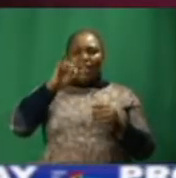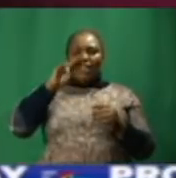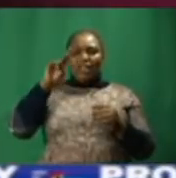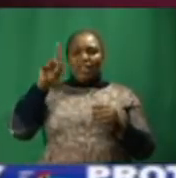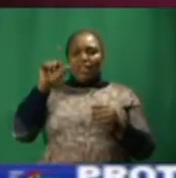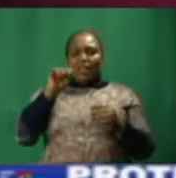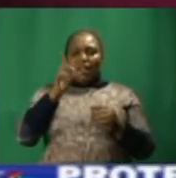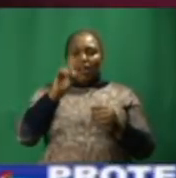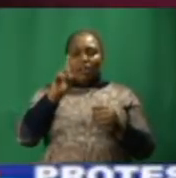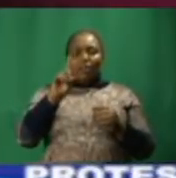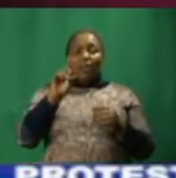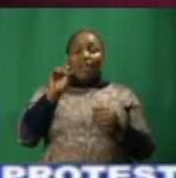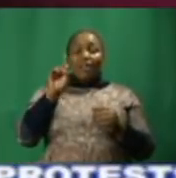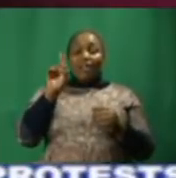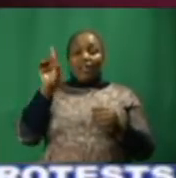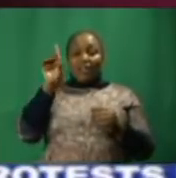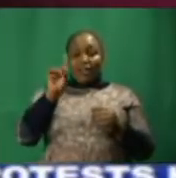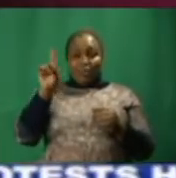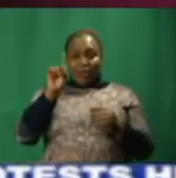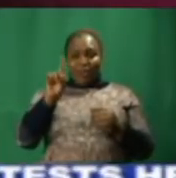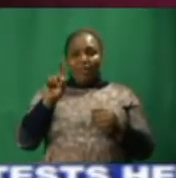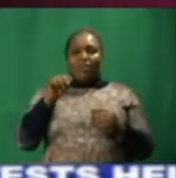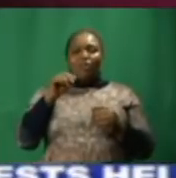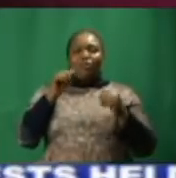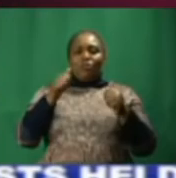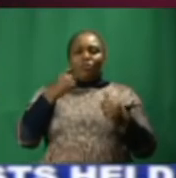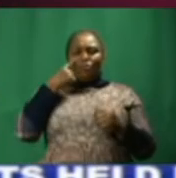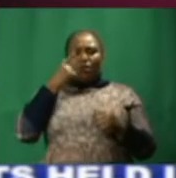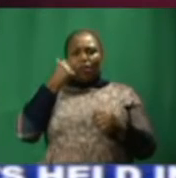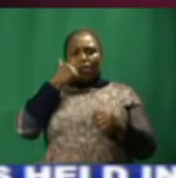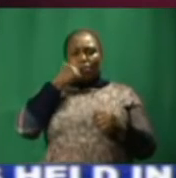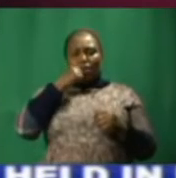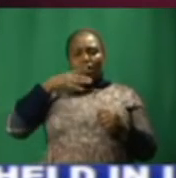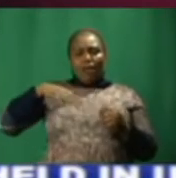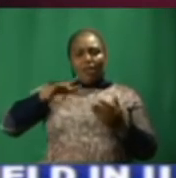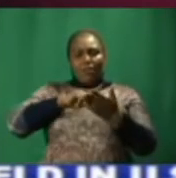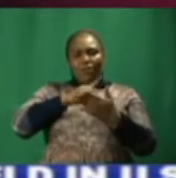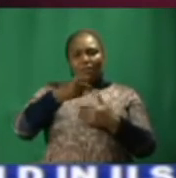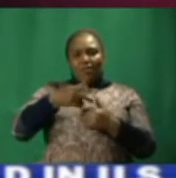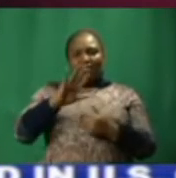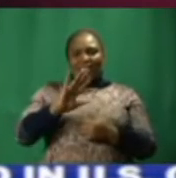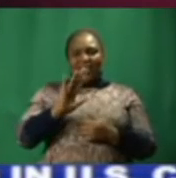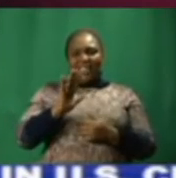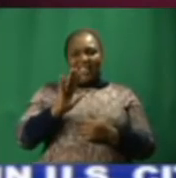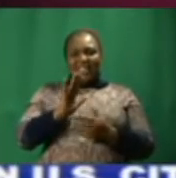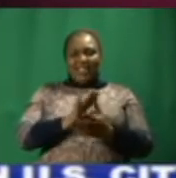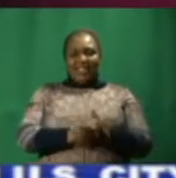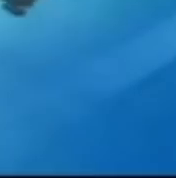sesithi kakube kuhle ke kubukela etinhlelweni litawulandzela nisale kahle.